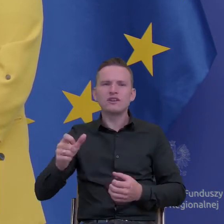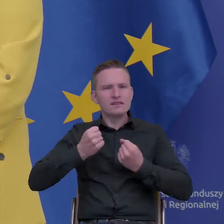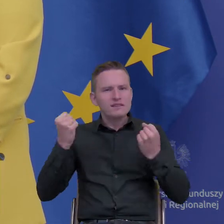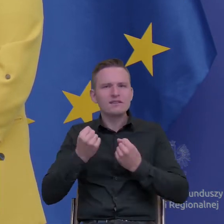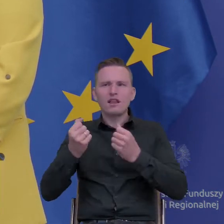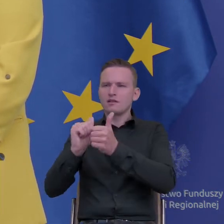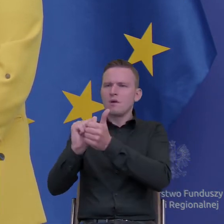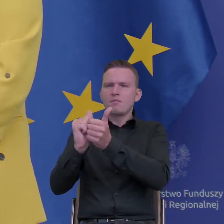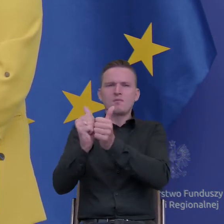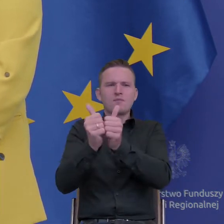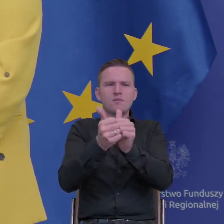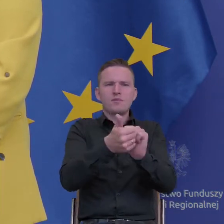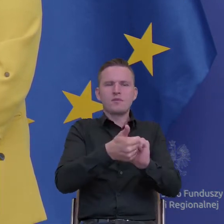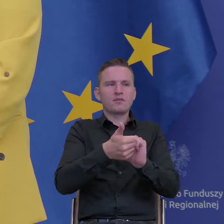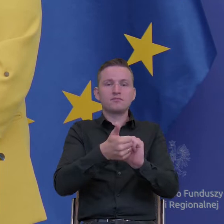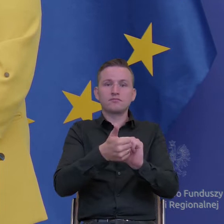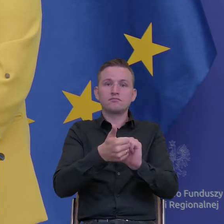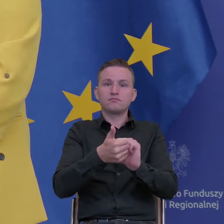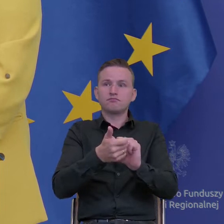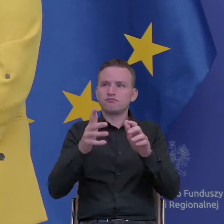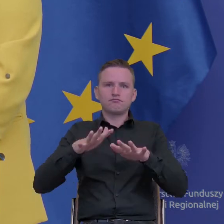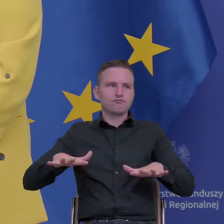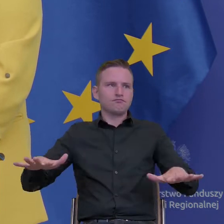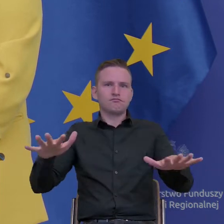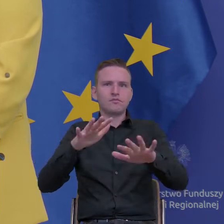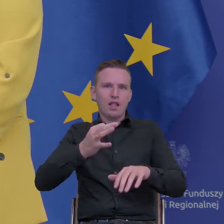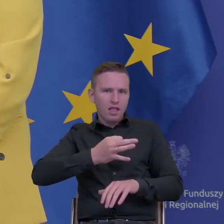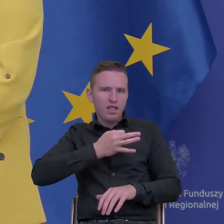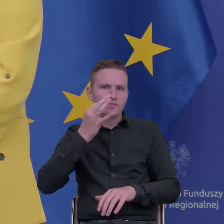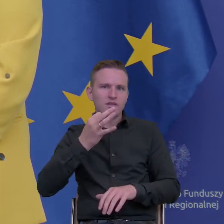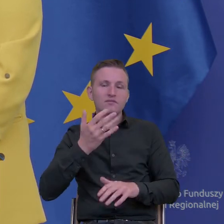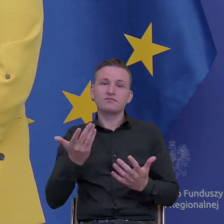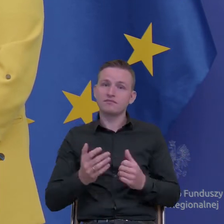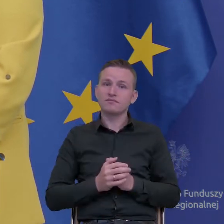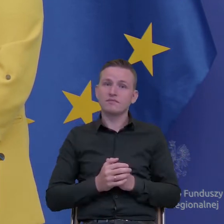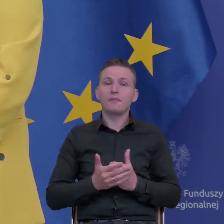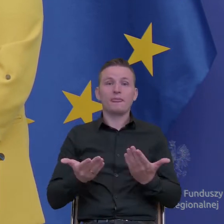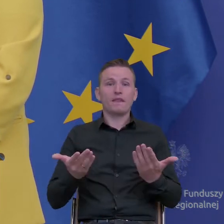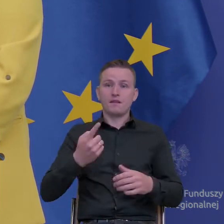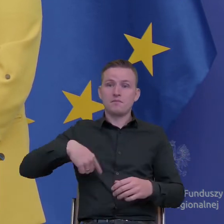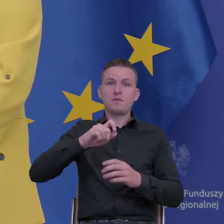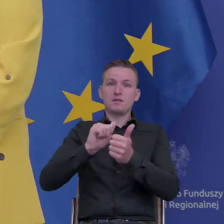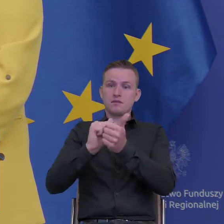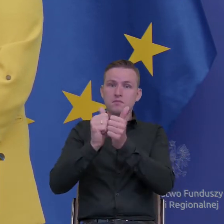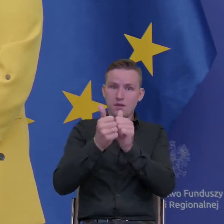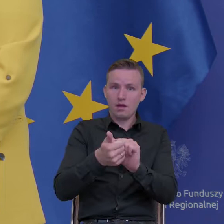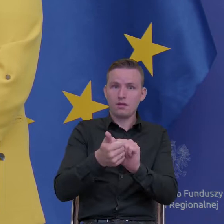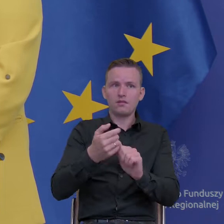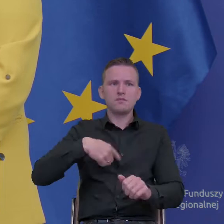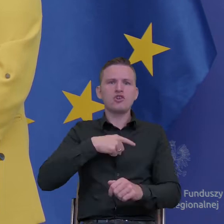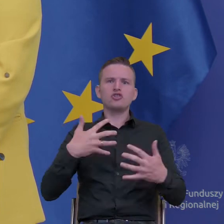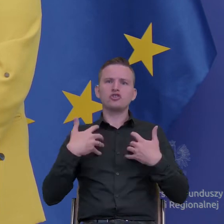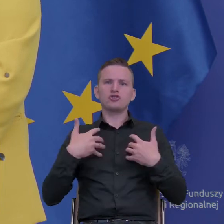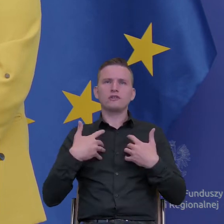nas rzeczywistość, w takim zakresie, który pozwoli nam żyć może nie w idealnym